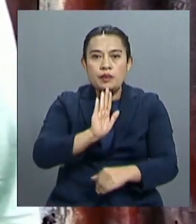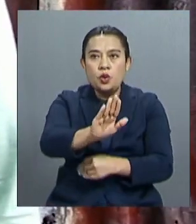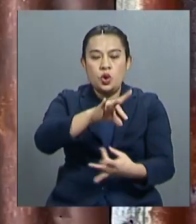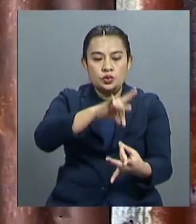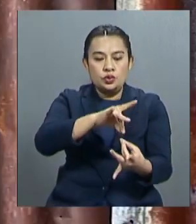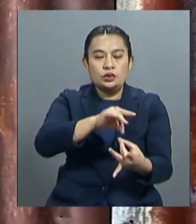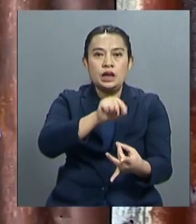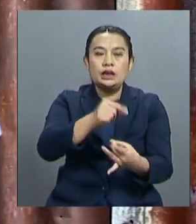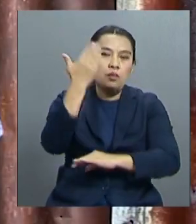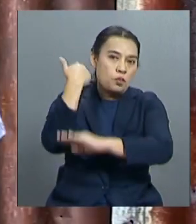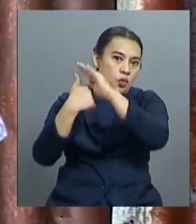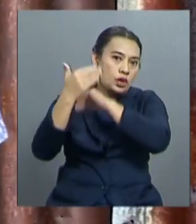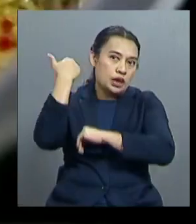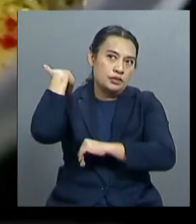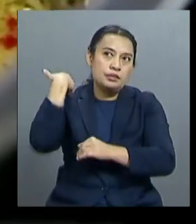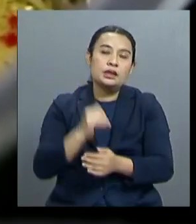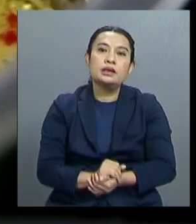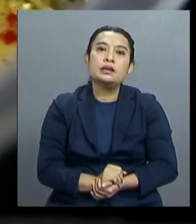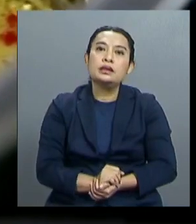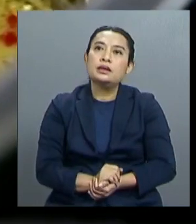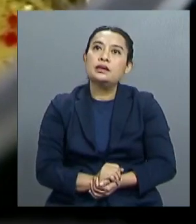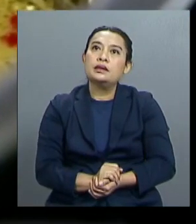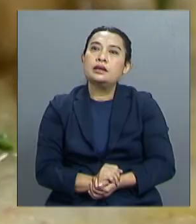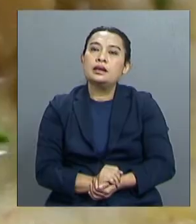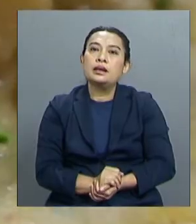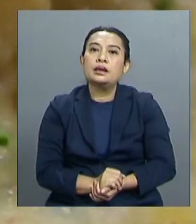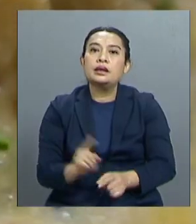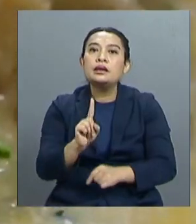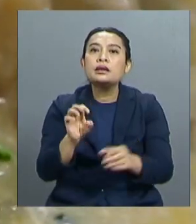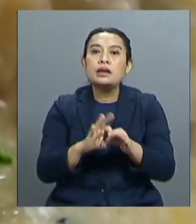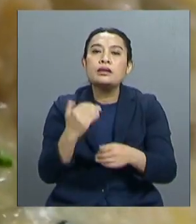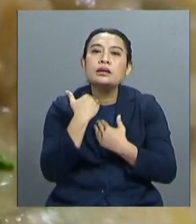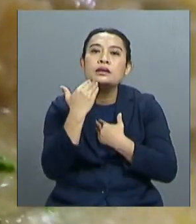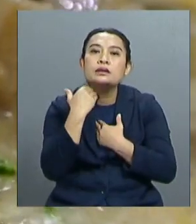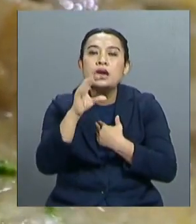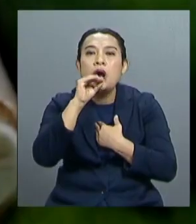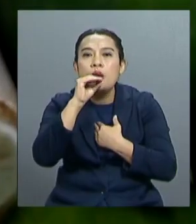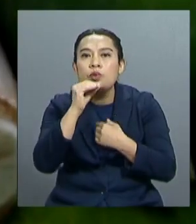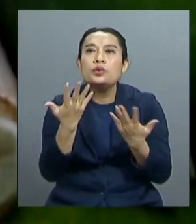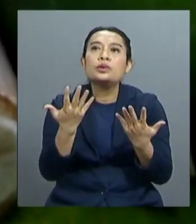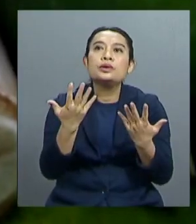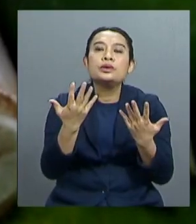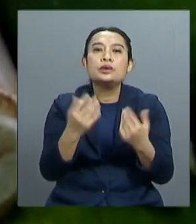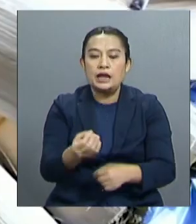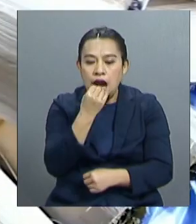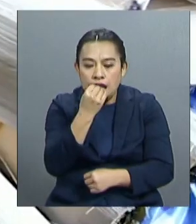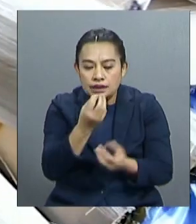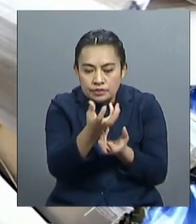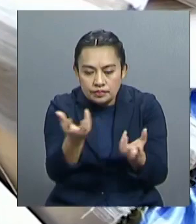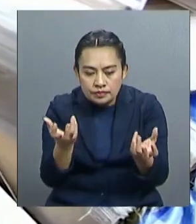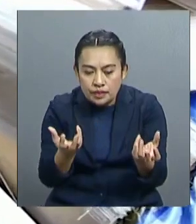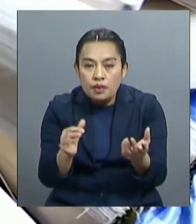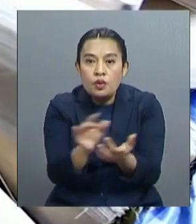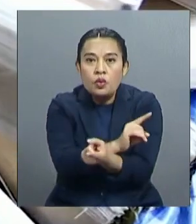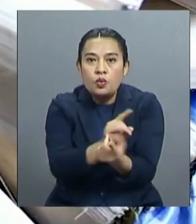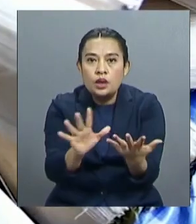ณไว้ไม่ว่าจะเป็นในเรื่องของสำเนียงภาษาการพูดอาหารการกินแม้กระทั่งประเพณีวัฒ